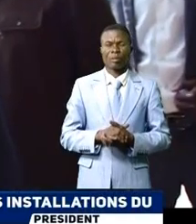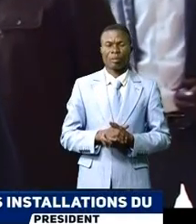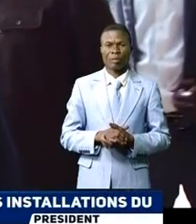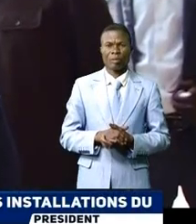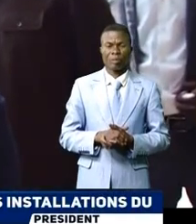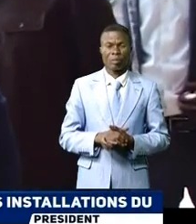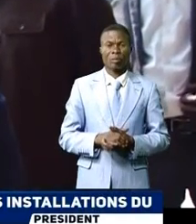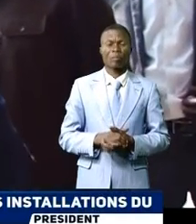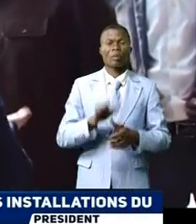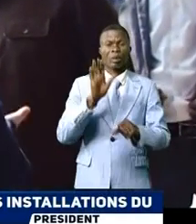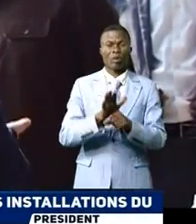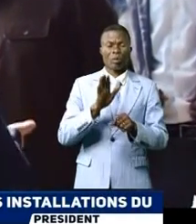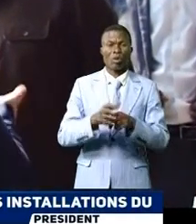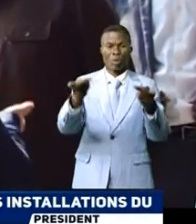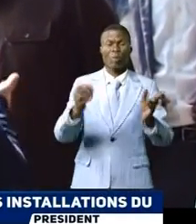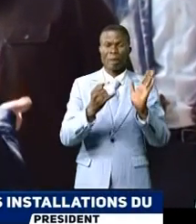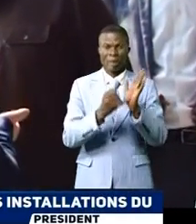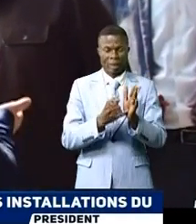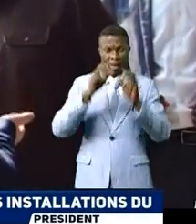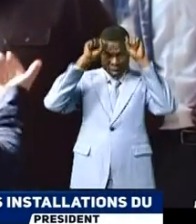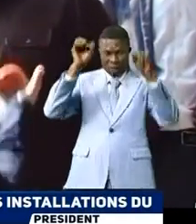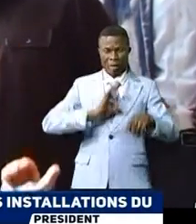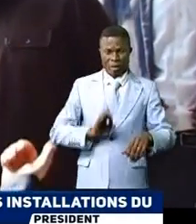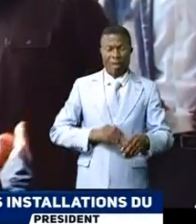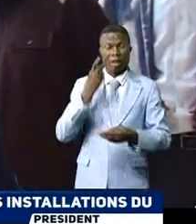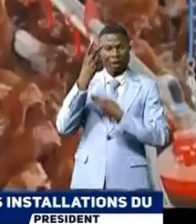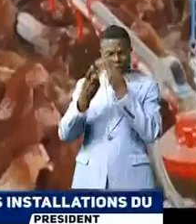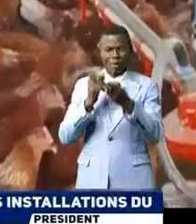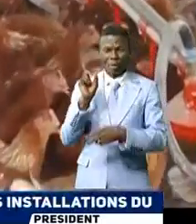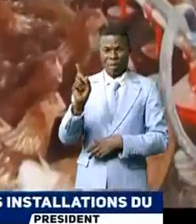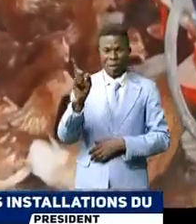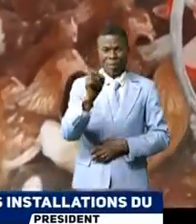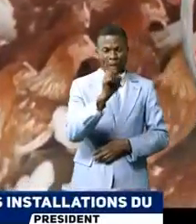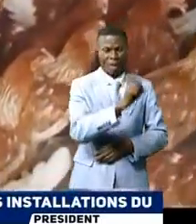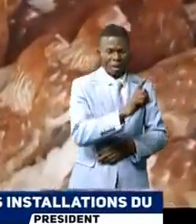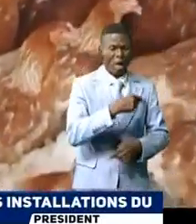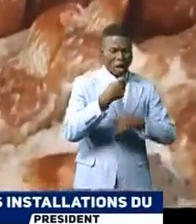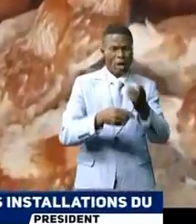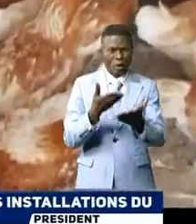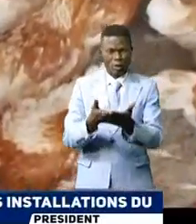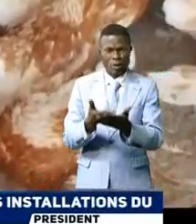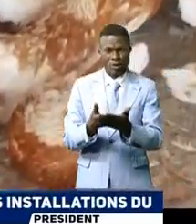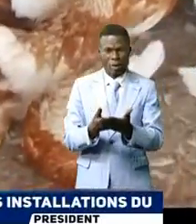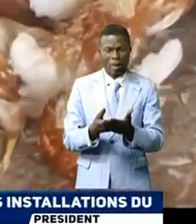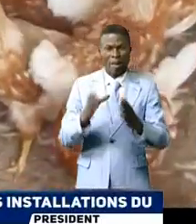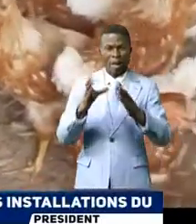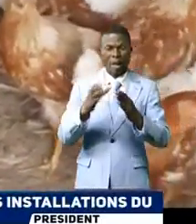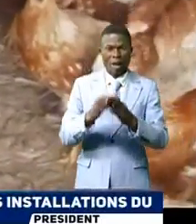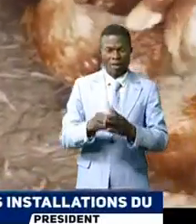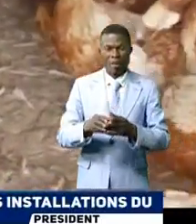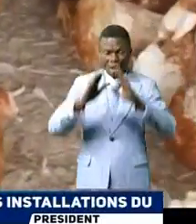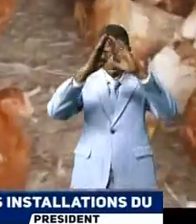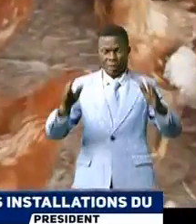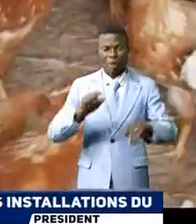total, 6 différents sites ont été visités par le garant de la nation. Tout commence ici, sur cette poulette